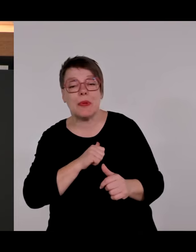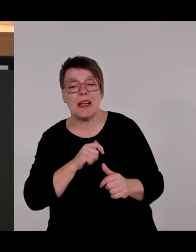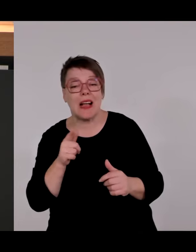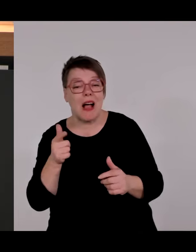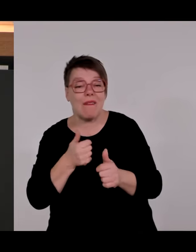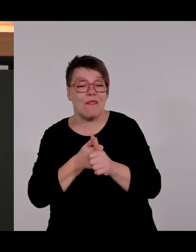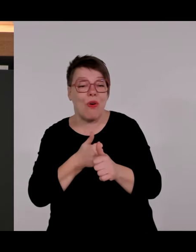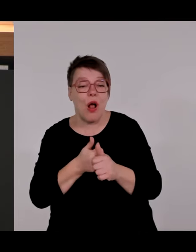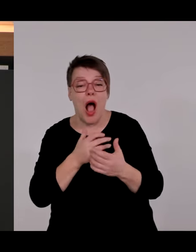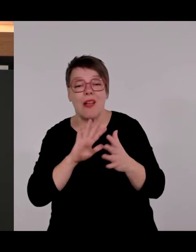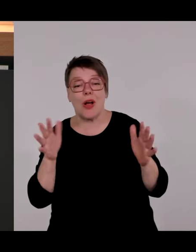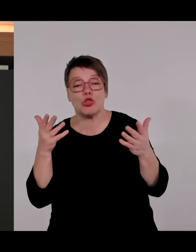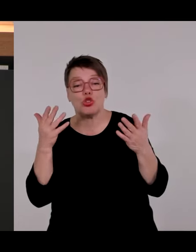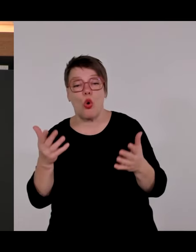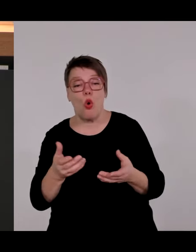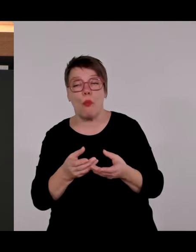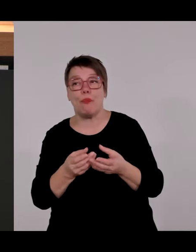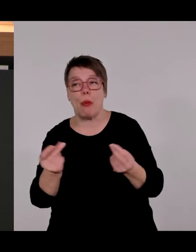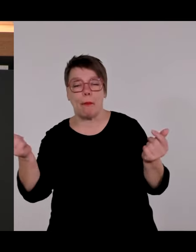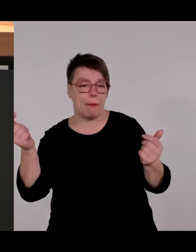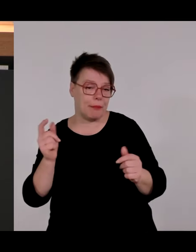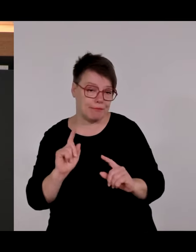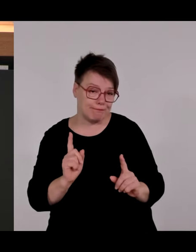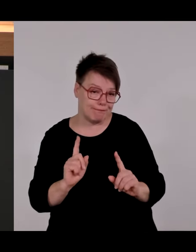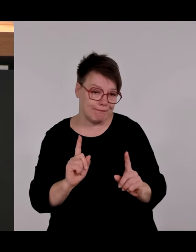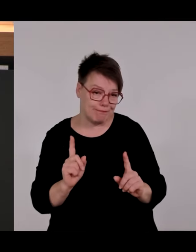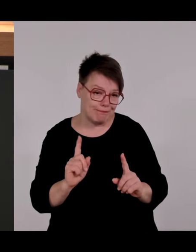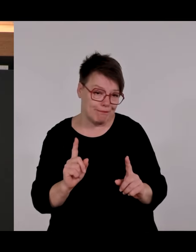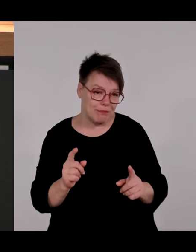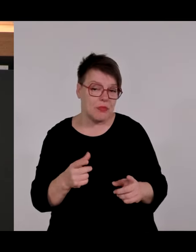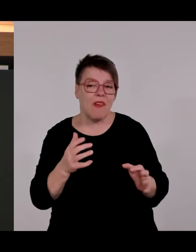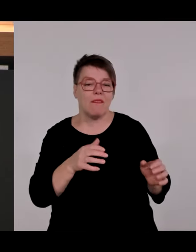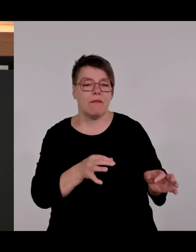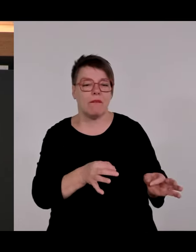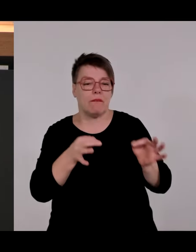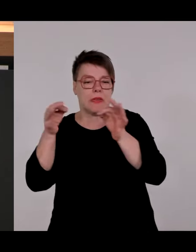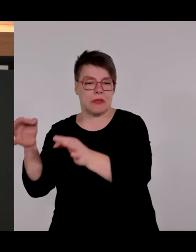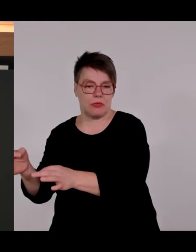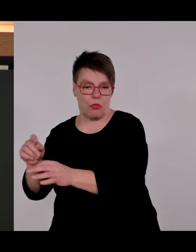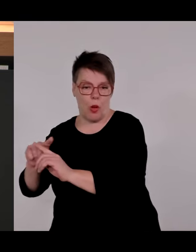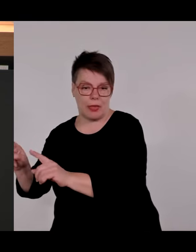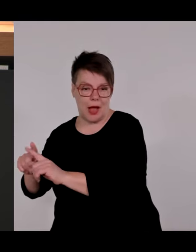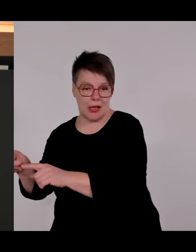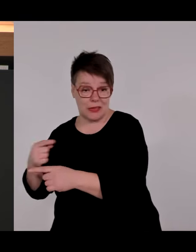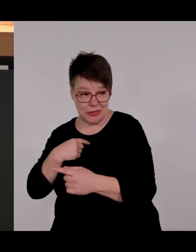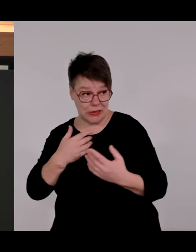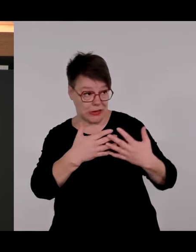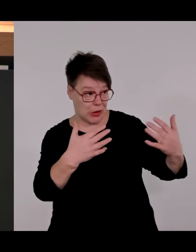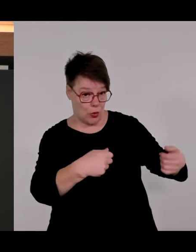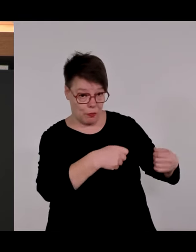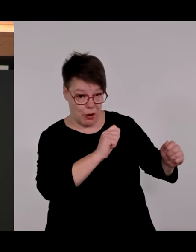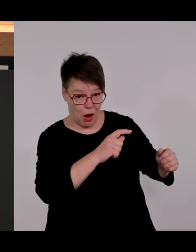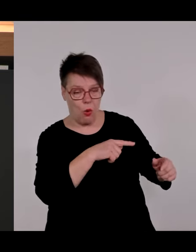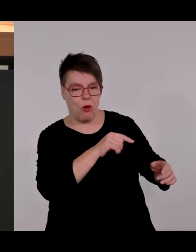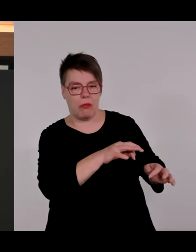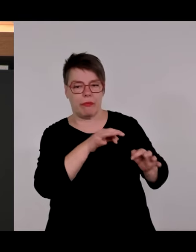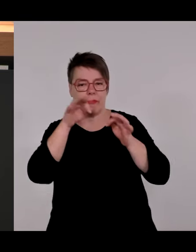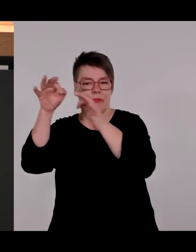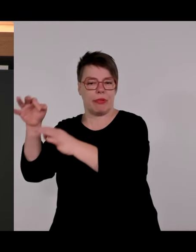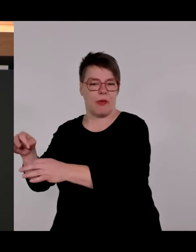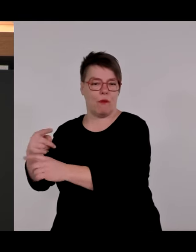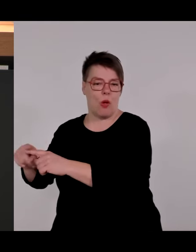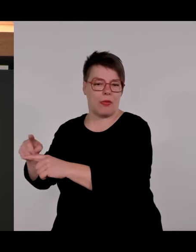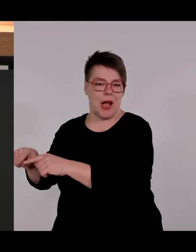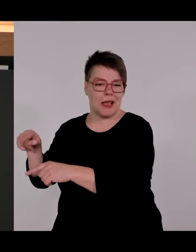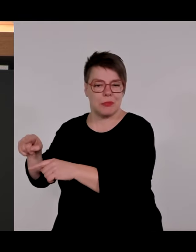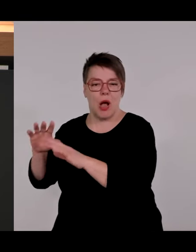die Wohnungstüren der Menschen. Das sehen wir zum Teil jetzt schon. Nur ist das Problem, dass die Polizei den